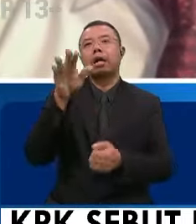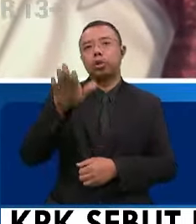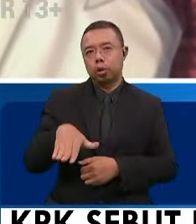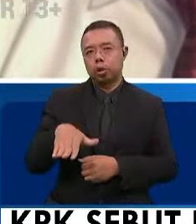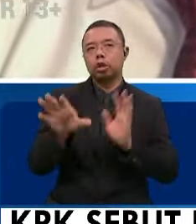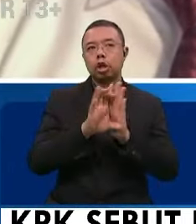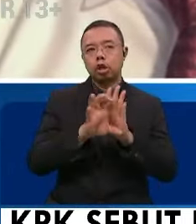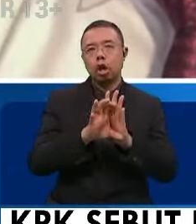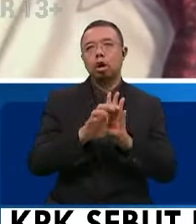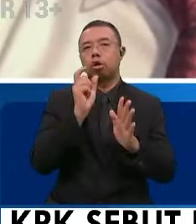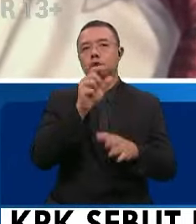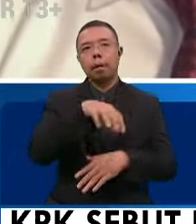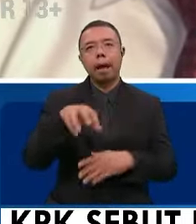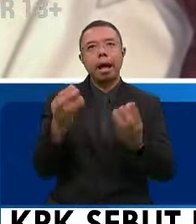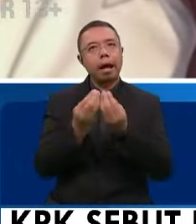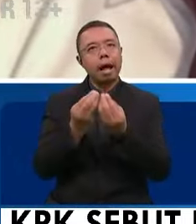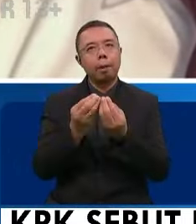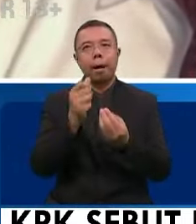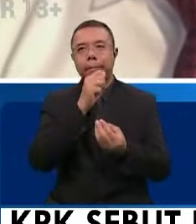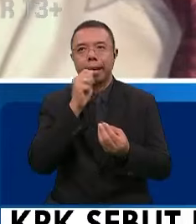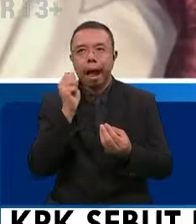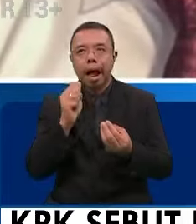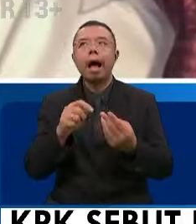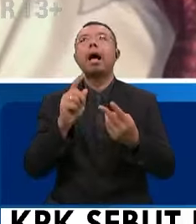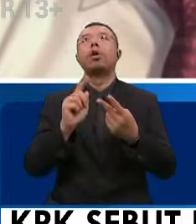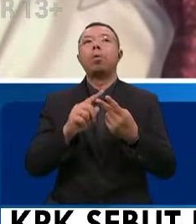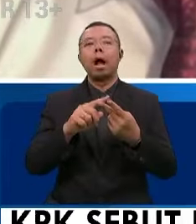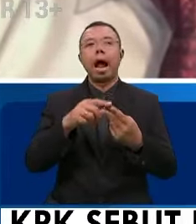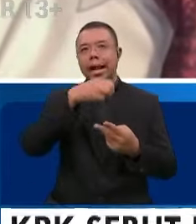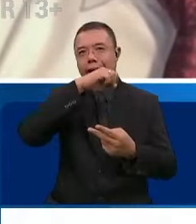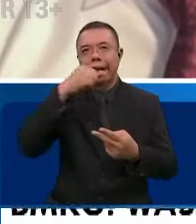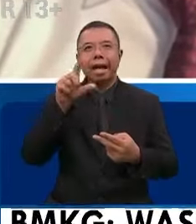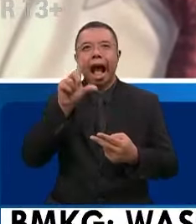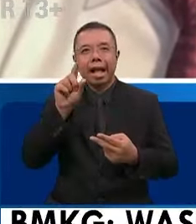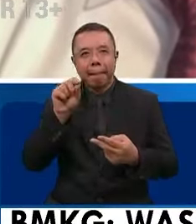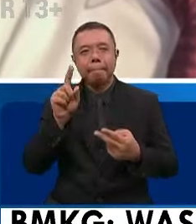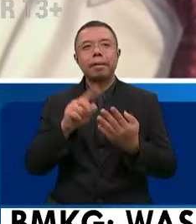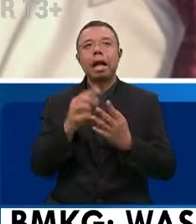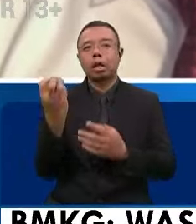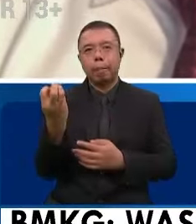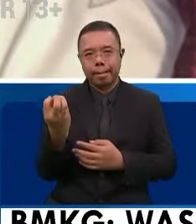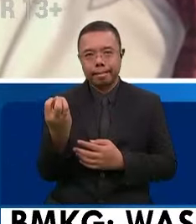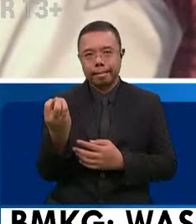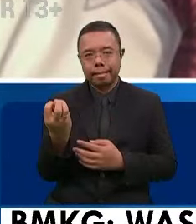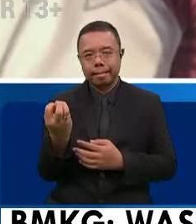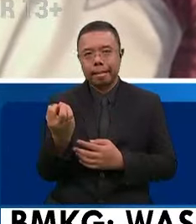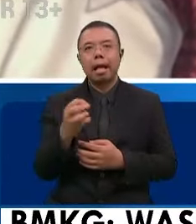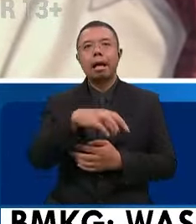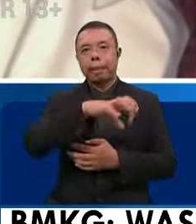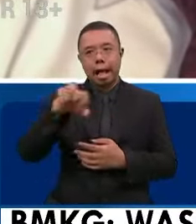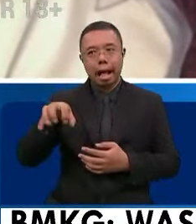yaitu komoditi bawang merah, kemudian juga ada daging ayam ras dan tomat. Nah, komoditi-komoditi